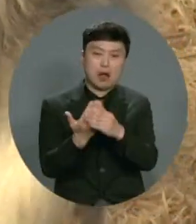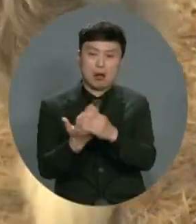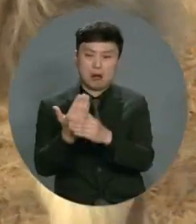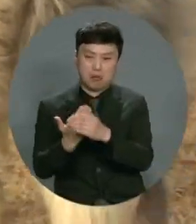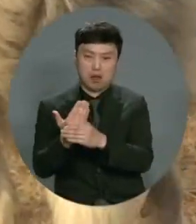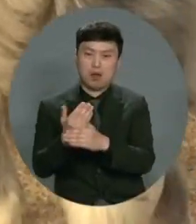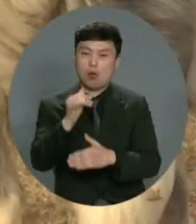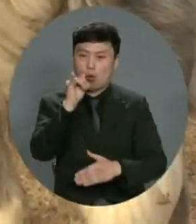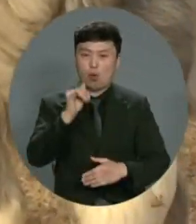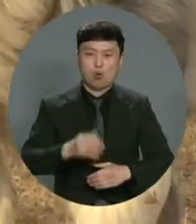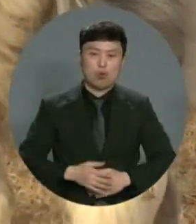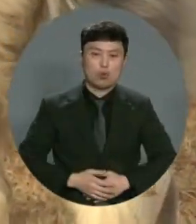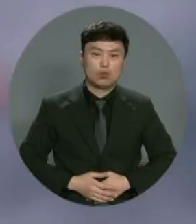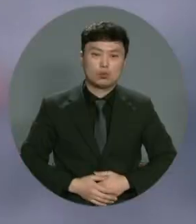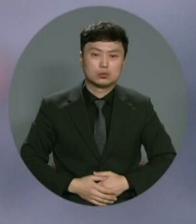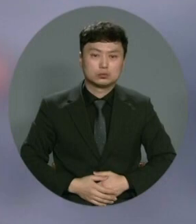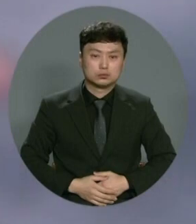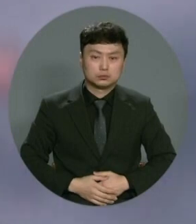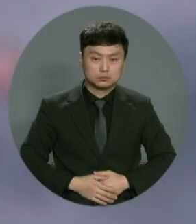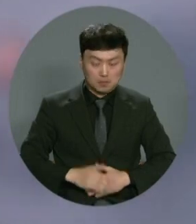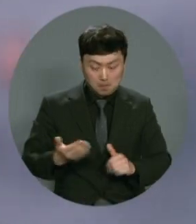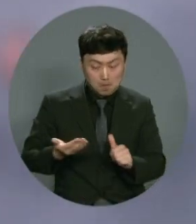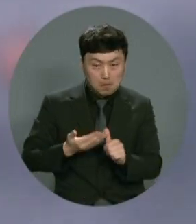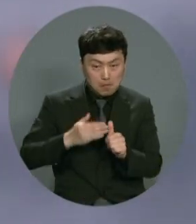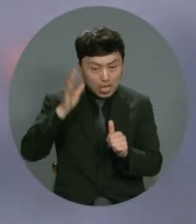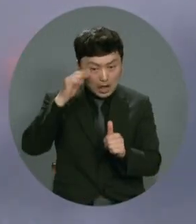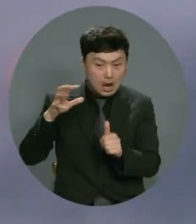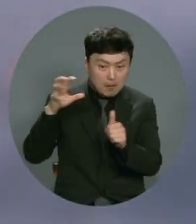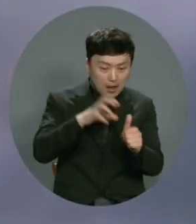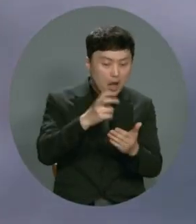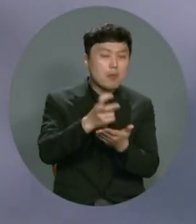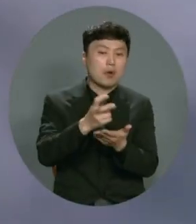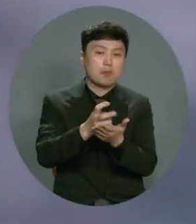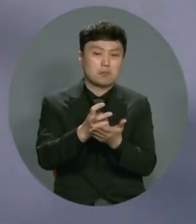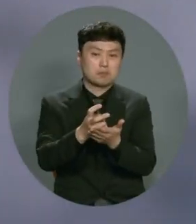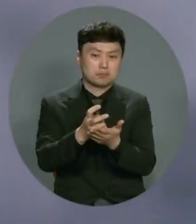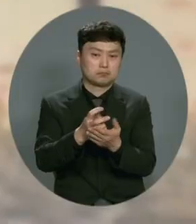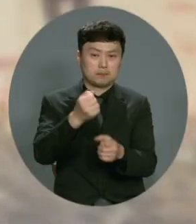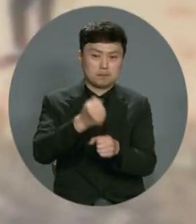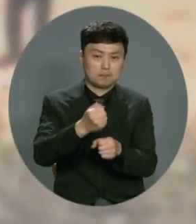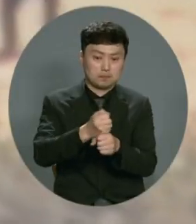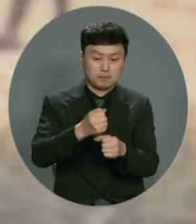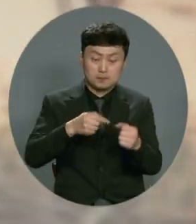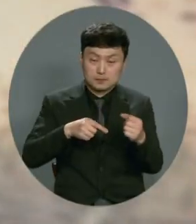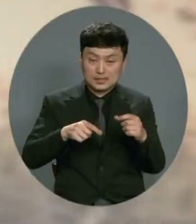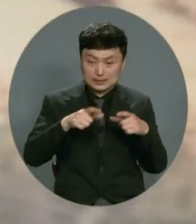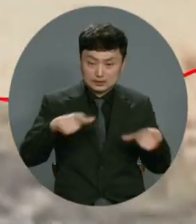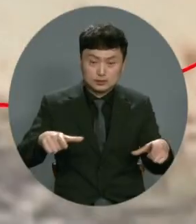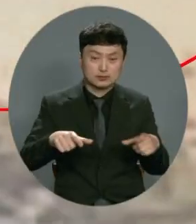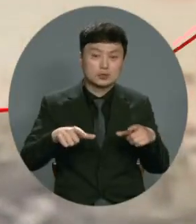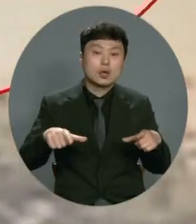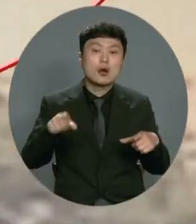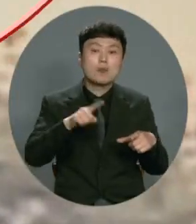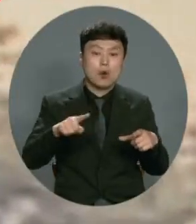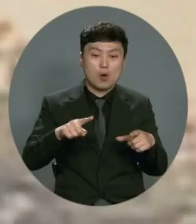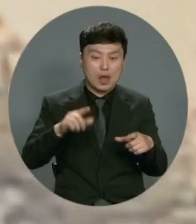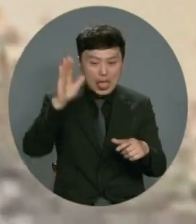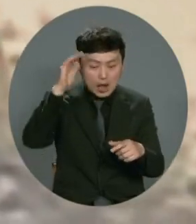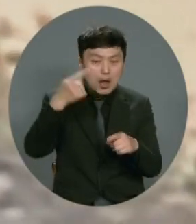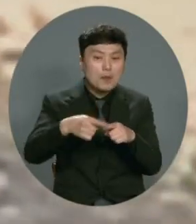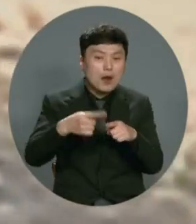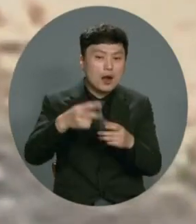것으로 집계되고 있습니다 반려견의 기질 평가가 법제화 될 경우 지역대학의 반려견 관련 인력 양성